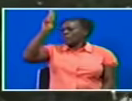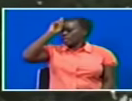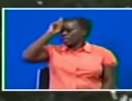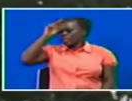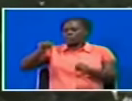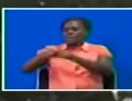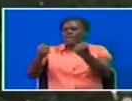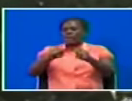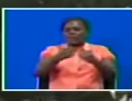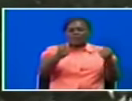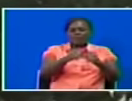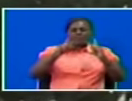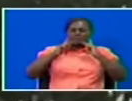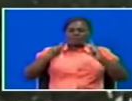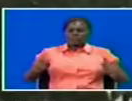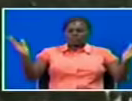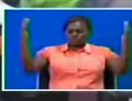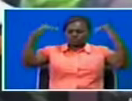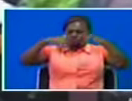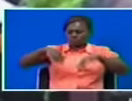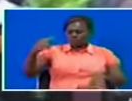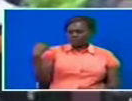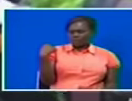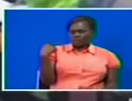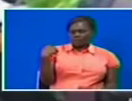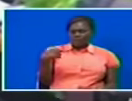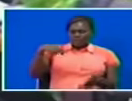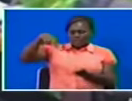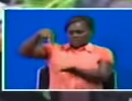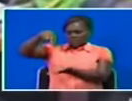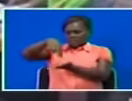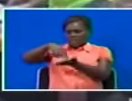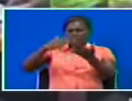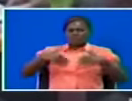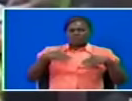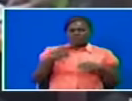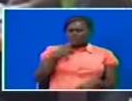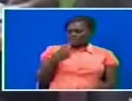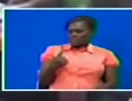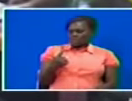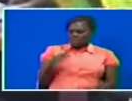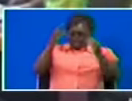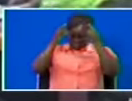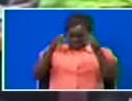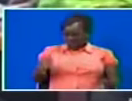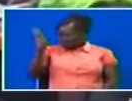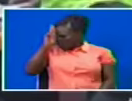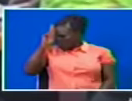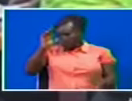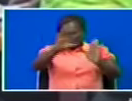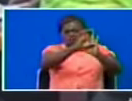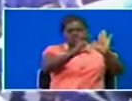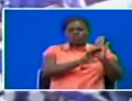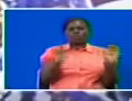kudisrupt a peaceful rally ambayo ilikuwa inafanyika jana. Wawaniaji wa ugavana na useneta wakasema kuwa hatua ya polisi si ya kikatiba